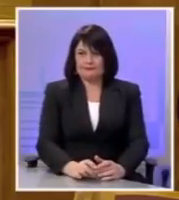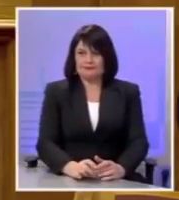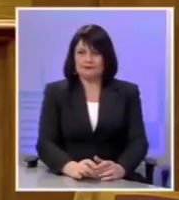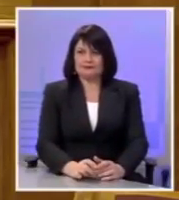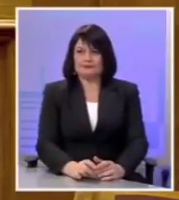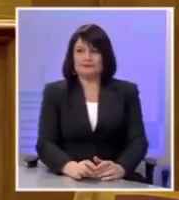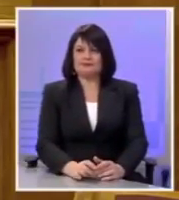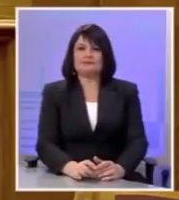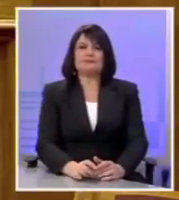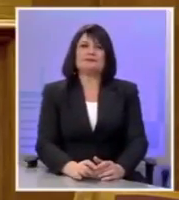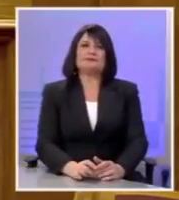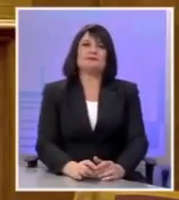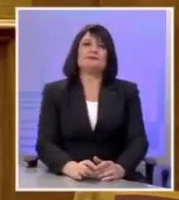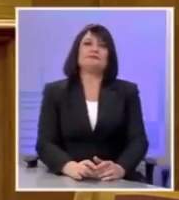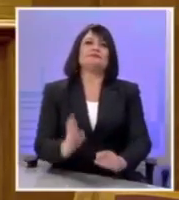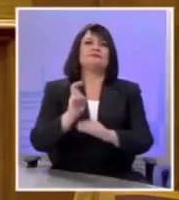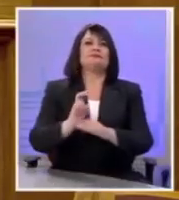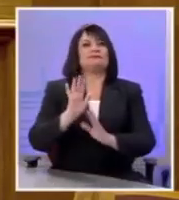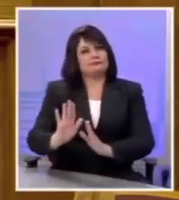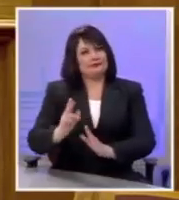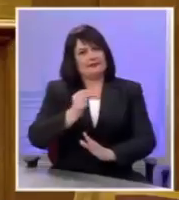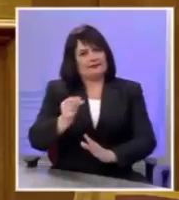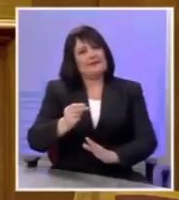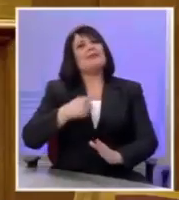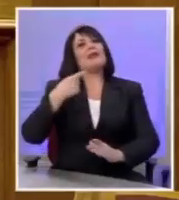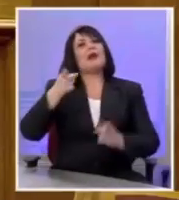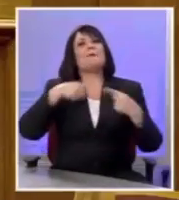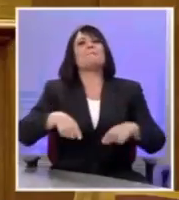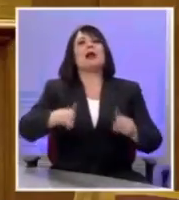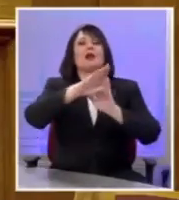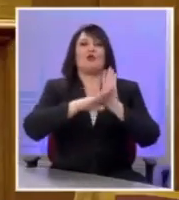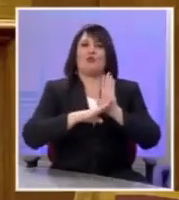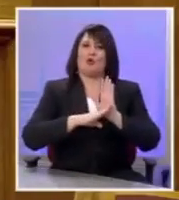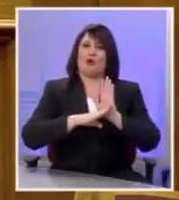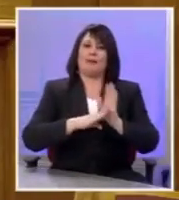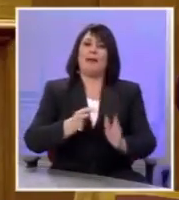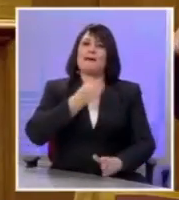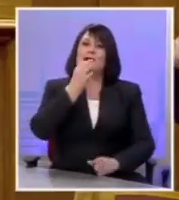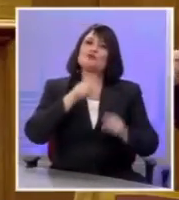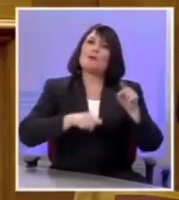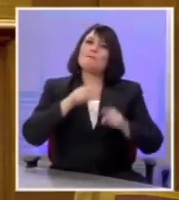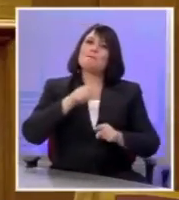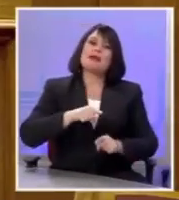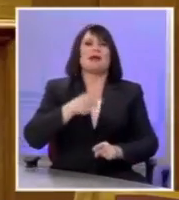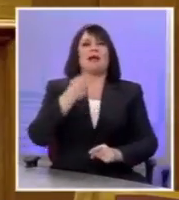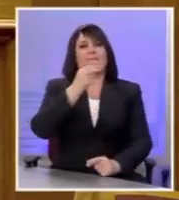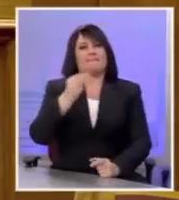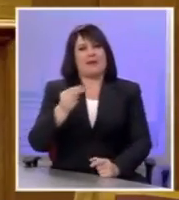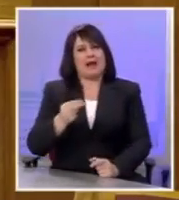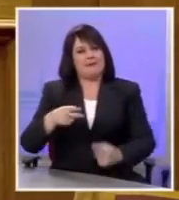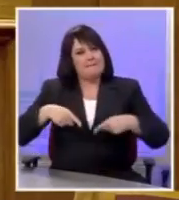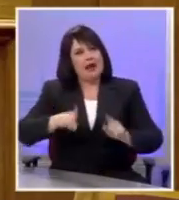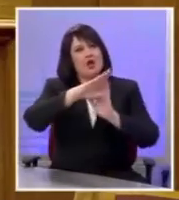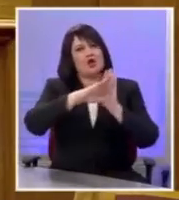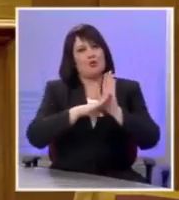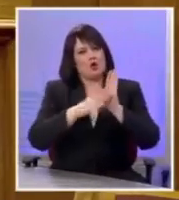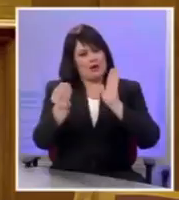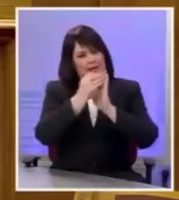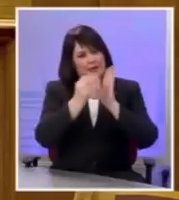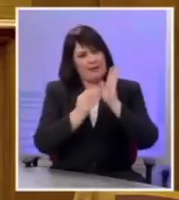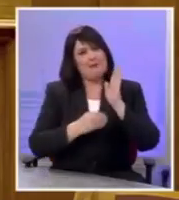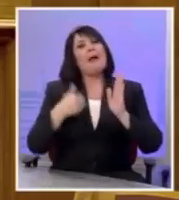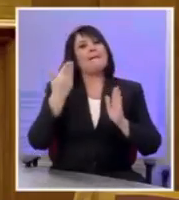Το αφήνω αυτό και πάμε τώρα στο παράλληλο πρόγραμμα. Θα σας πω μερικά πράγματα που είναι στο παράλληλο πρόγραμμα και μετά θα